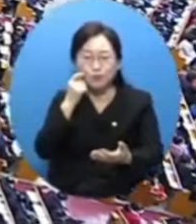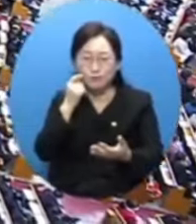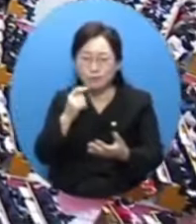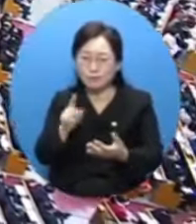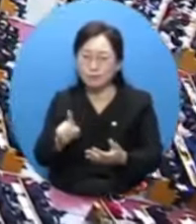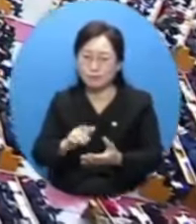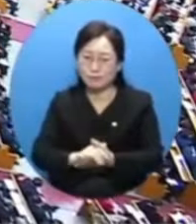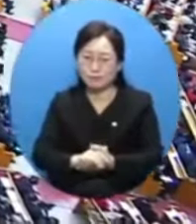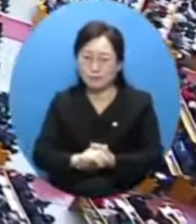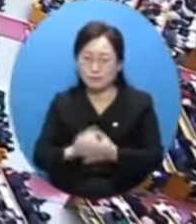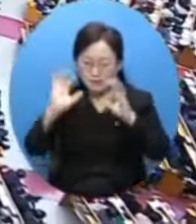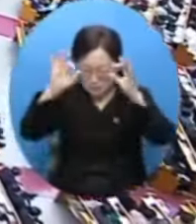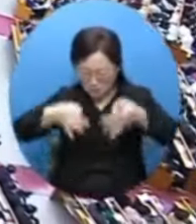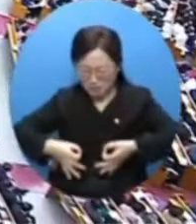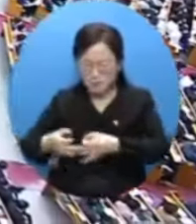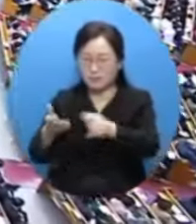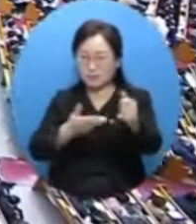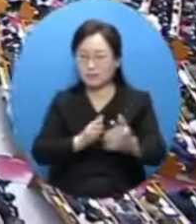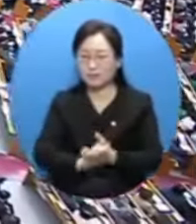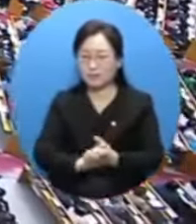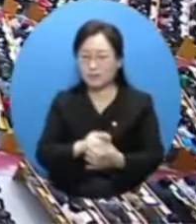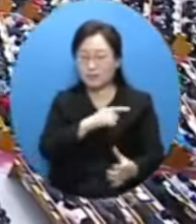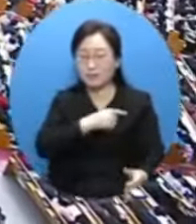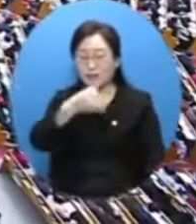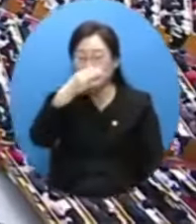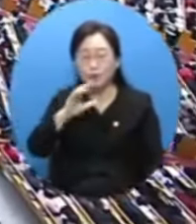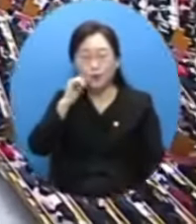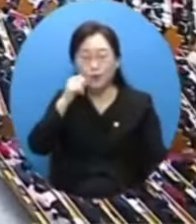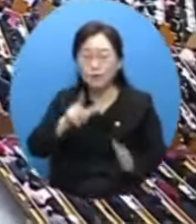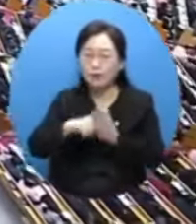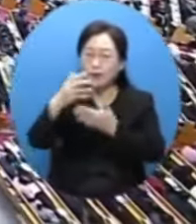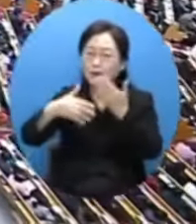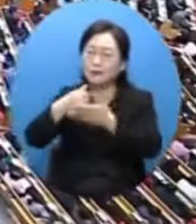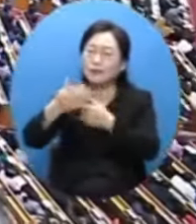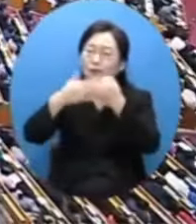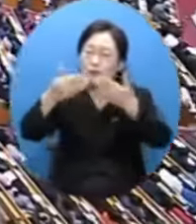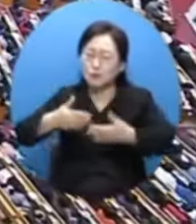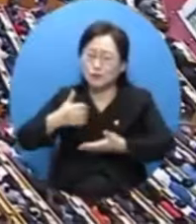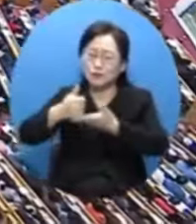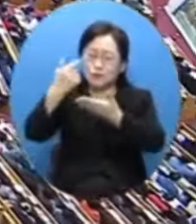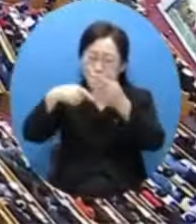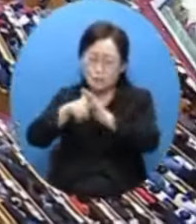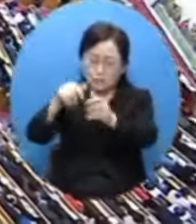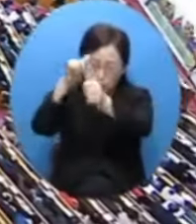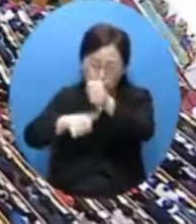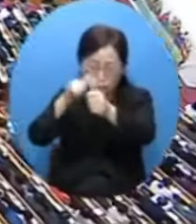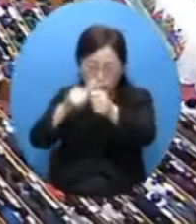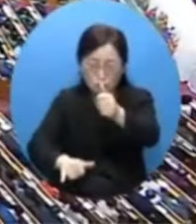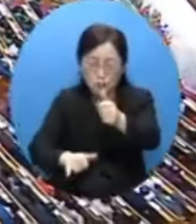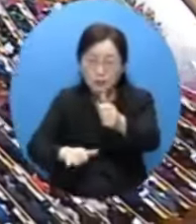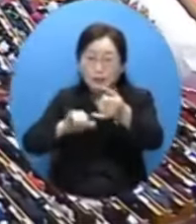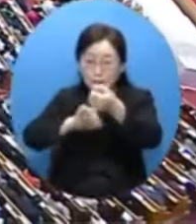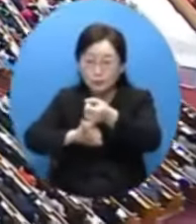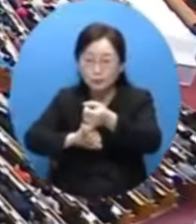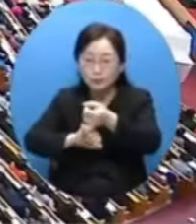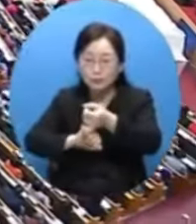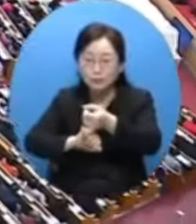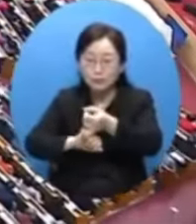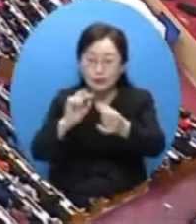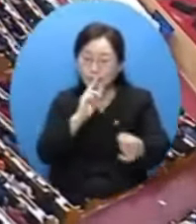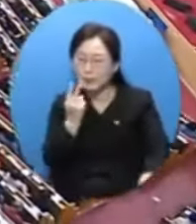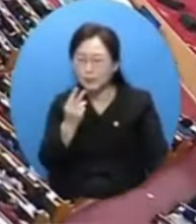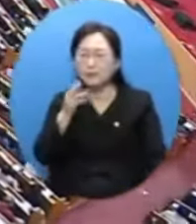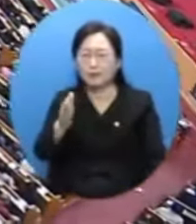우리가 우리 자신을 돌아봐야 합니다. 가장 힘들고 어릴 때 주님 나를 도와주시면 내가 주님을 위해서 이렇게 헌신하겠습니다 했던 그 약속을 지킬 수